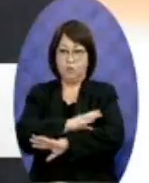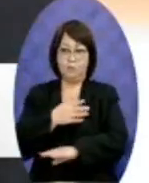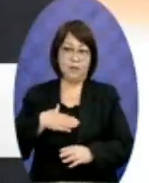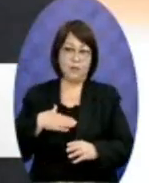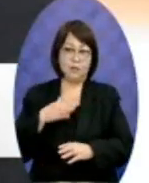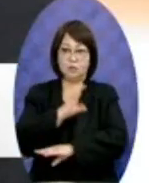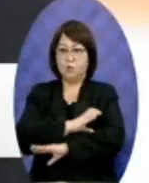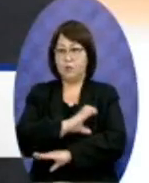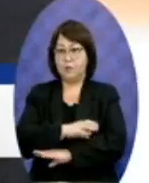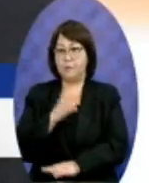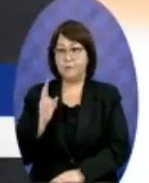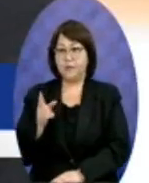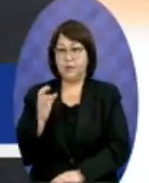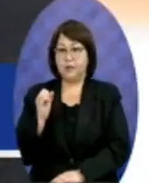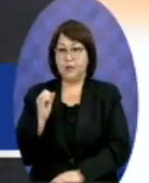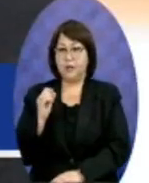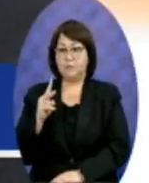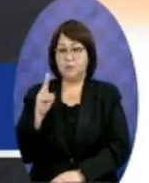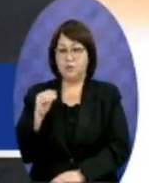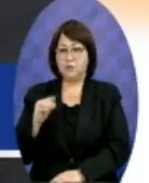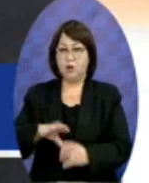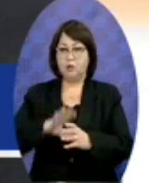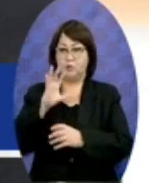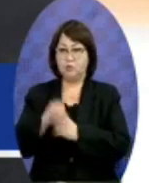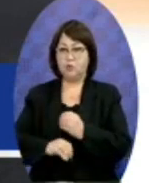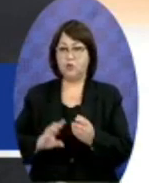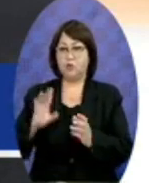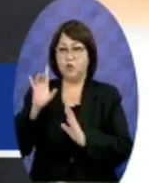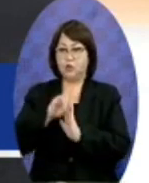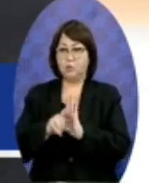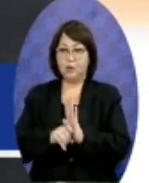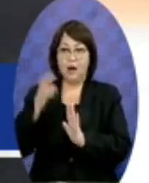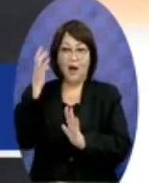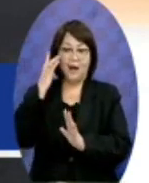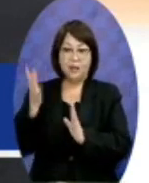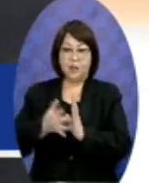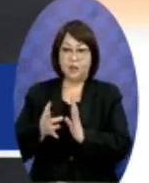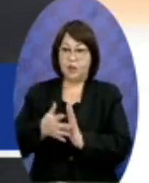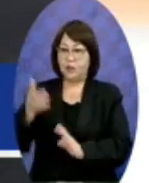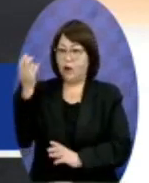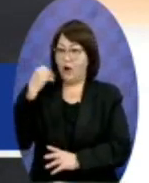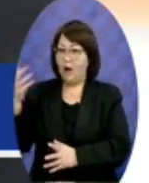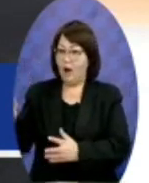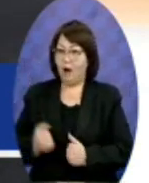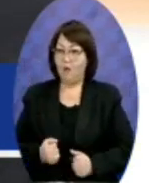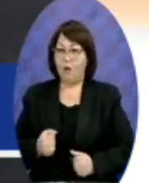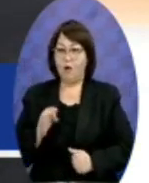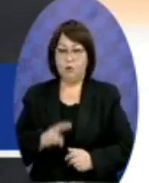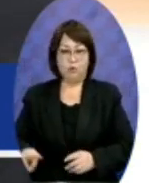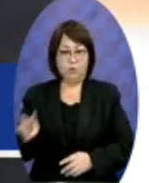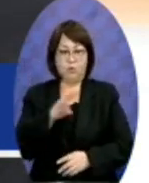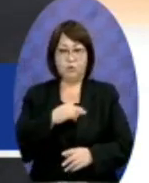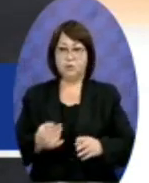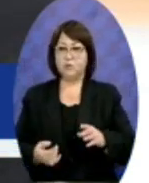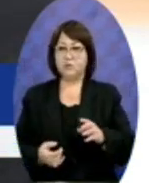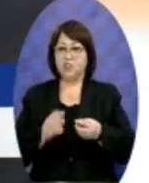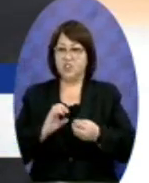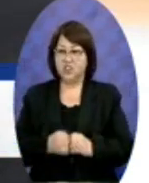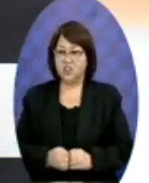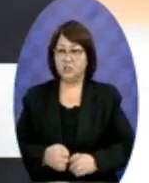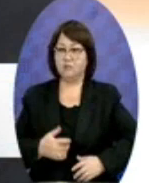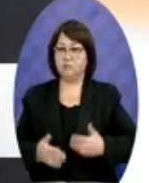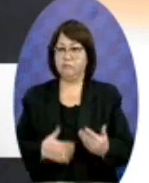Кембрижийн одоо олон улсын хөтөлбөрийн тэр арга технологиг орон нутагт одоо суурьшуулах, орон нутагт